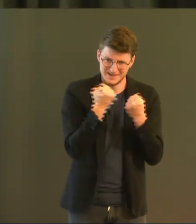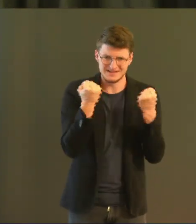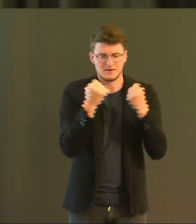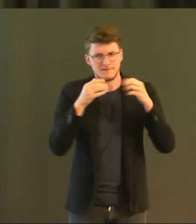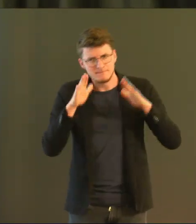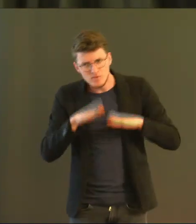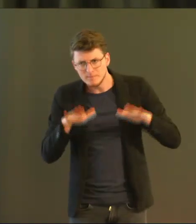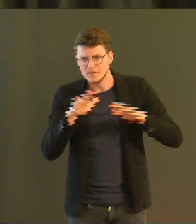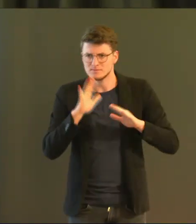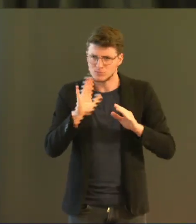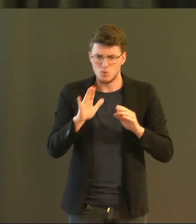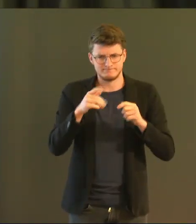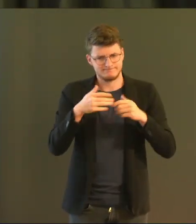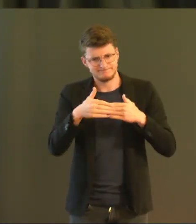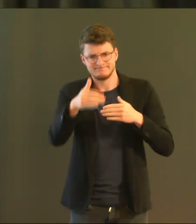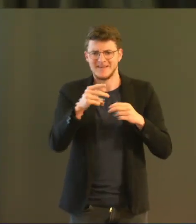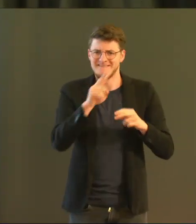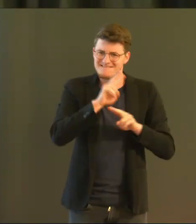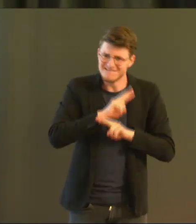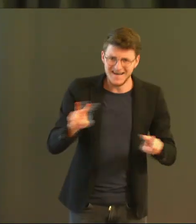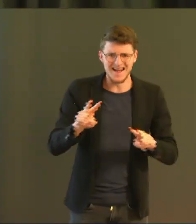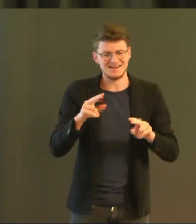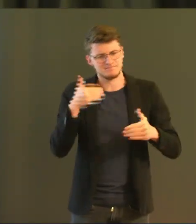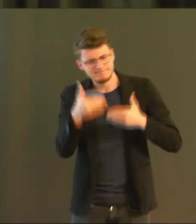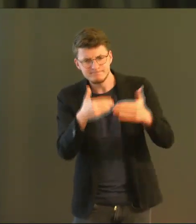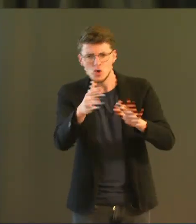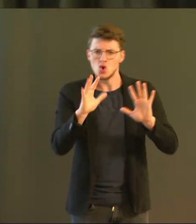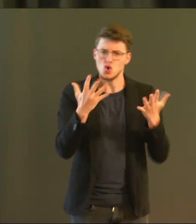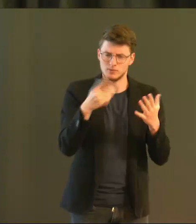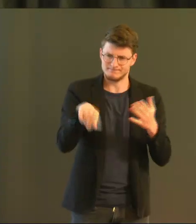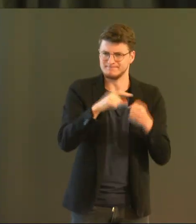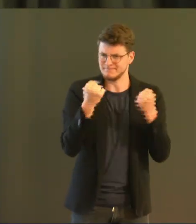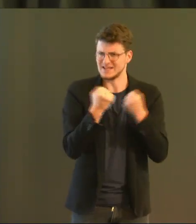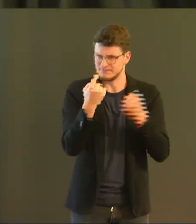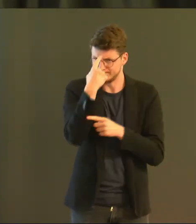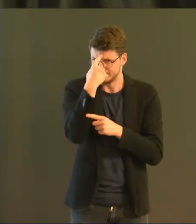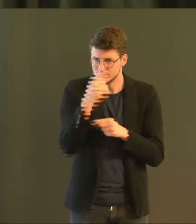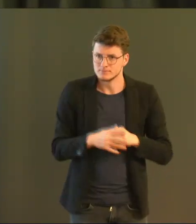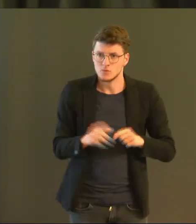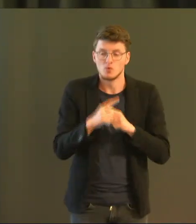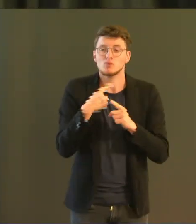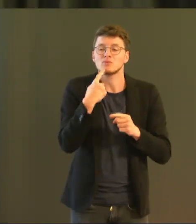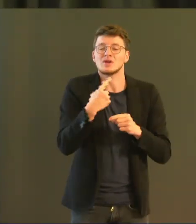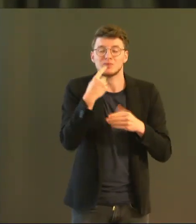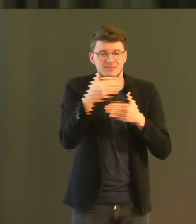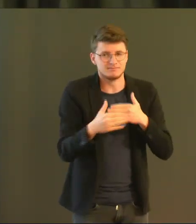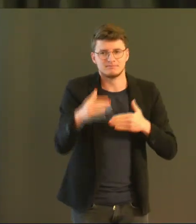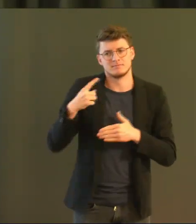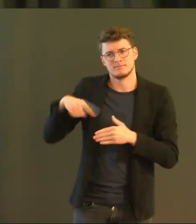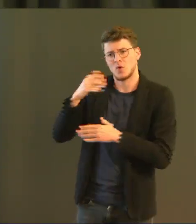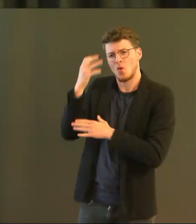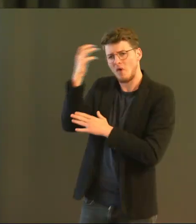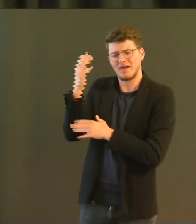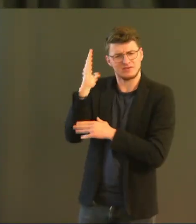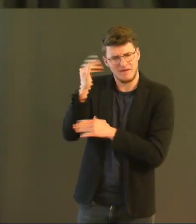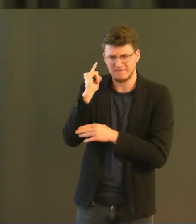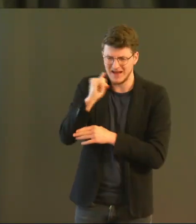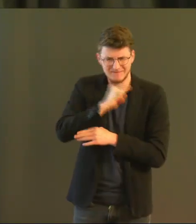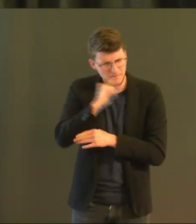top de sa forme et